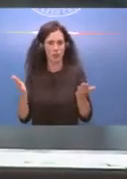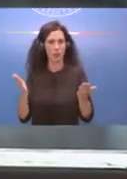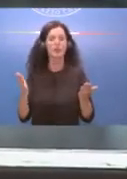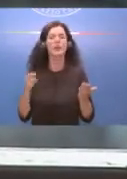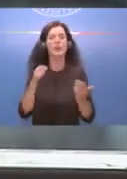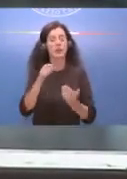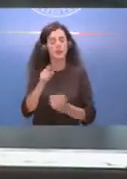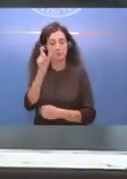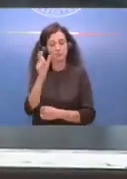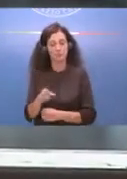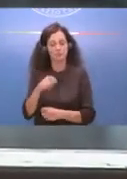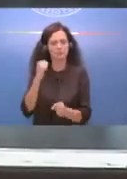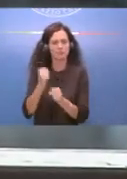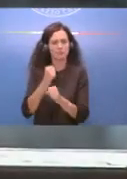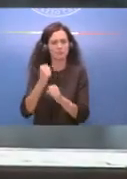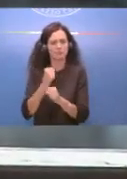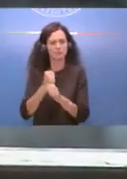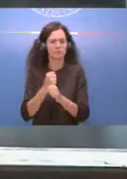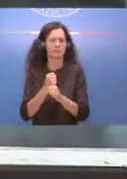italiani